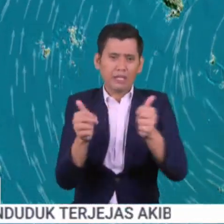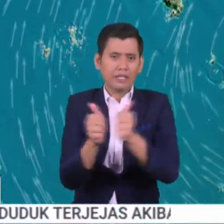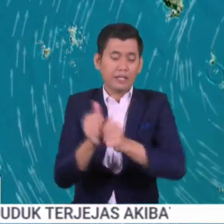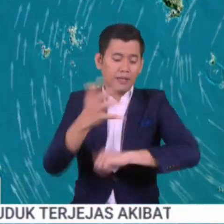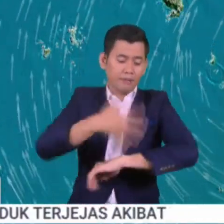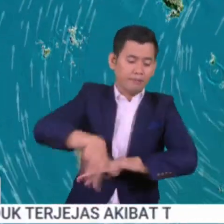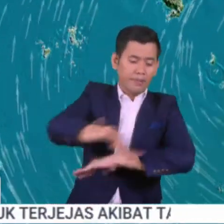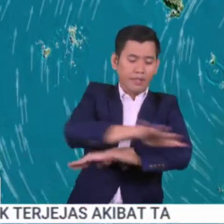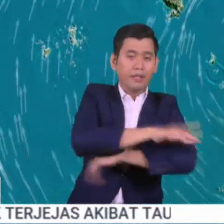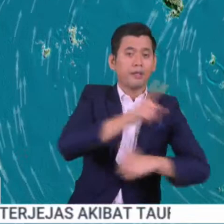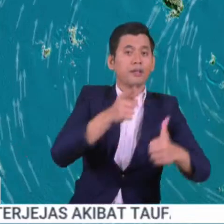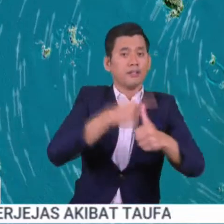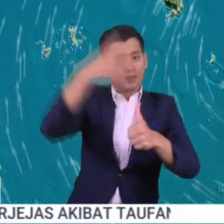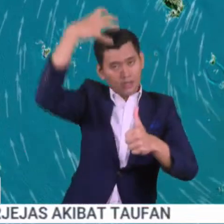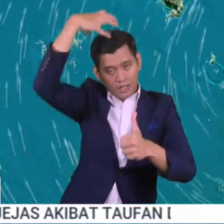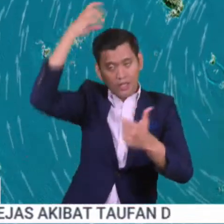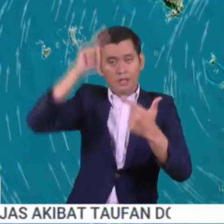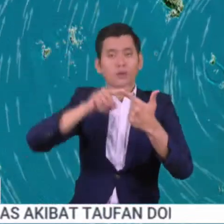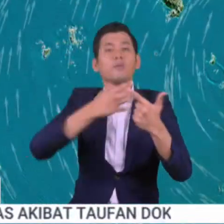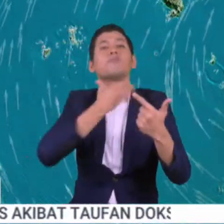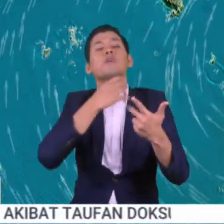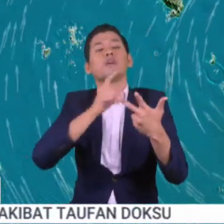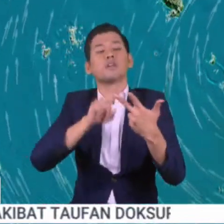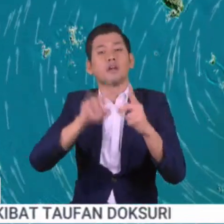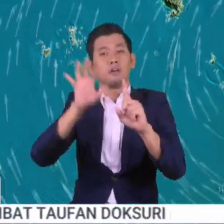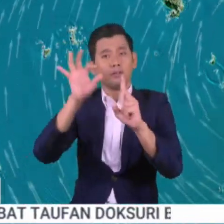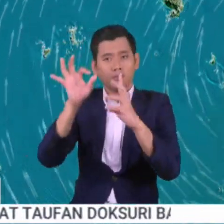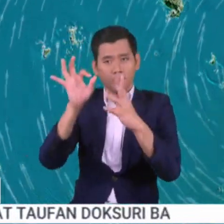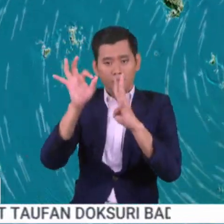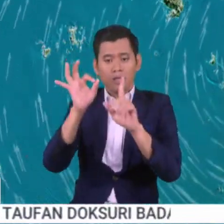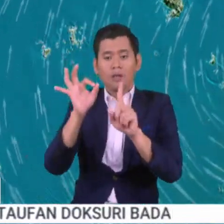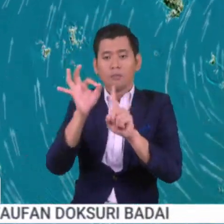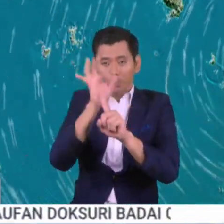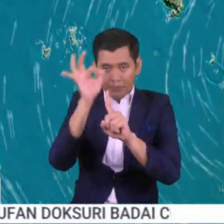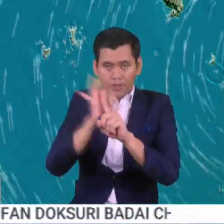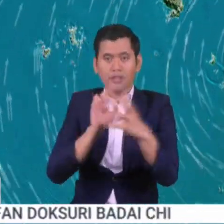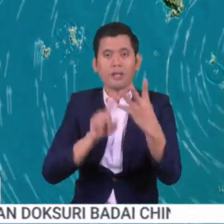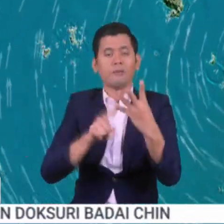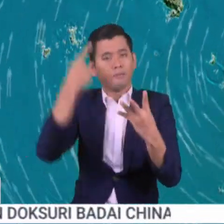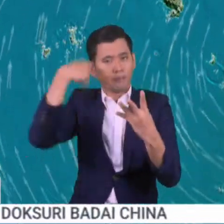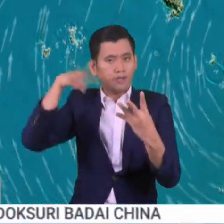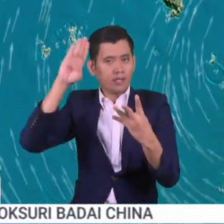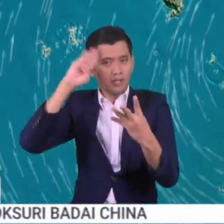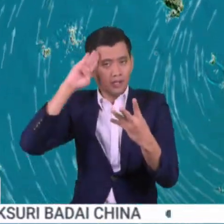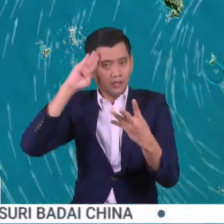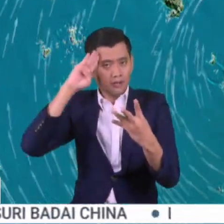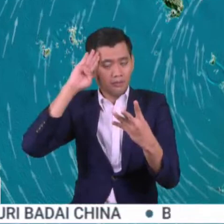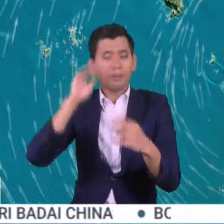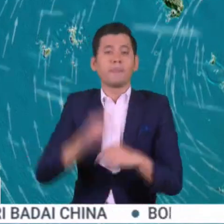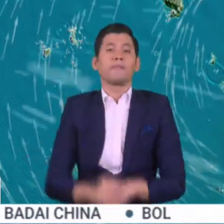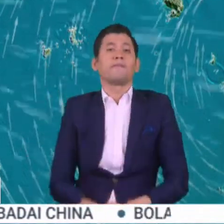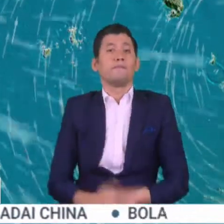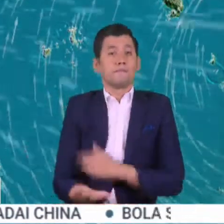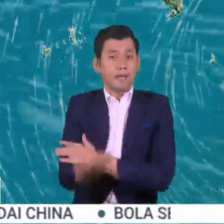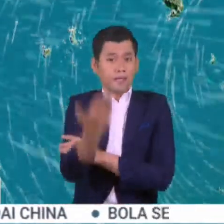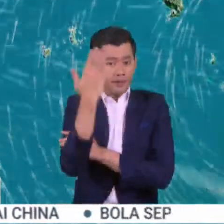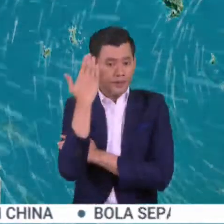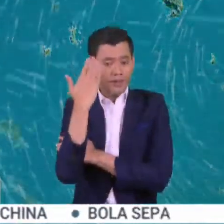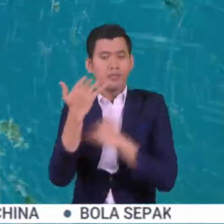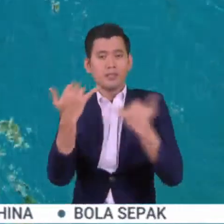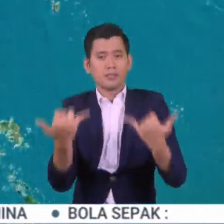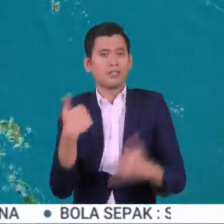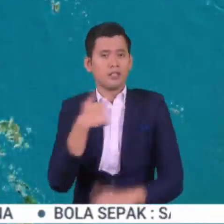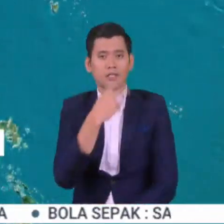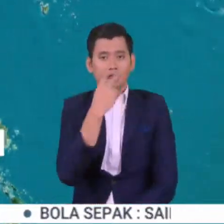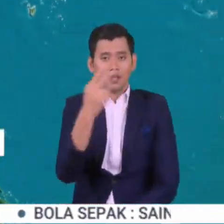negeri Selangor, Perak, Pulau Pinang, Kedah dan juga Perlis pada awal pagi nanti. Seterusnya pula, kita beralih keadaan